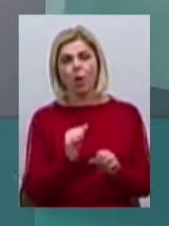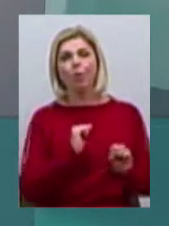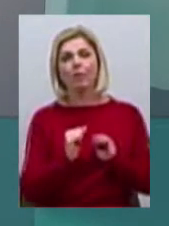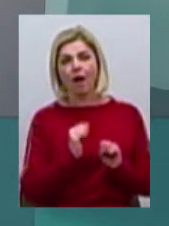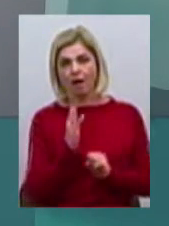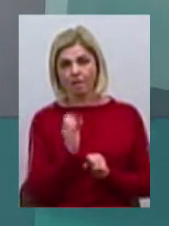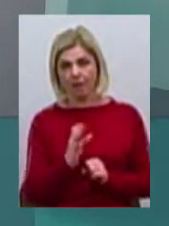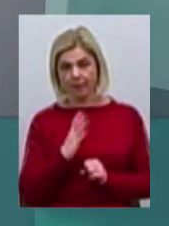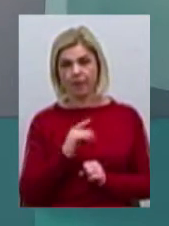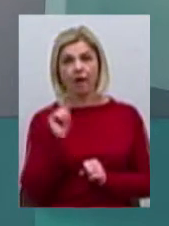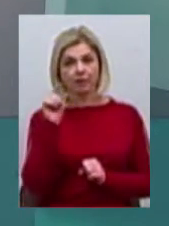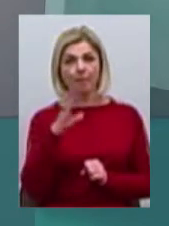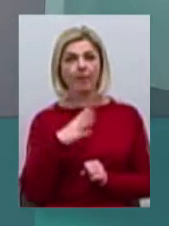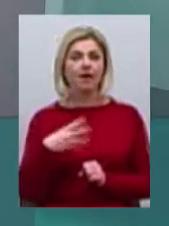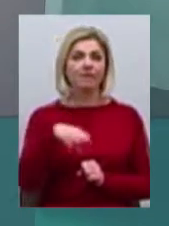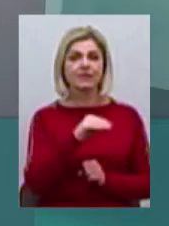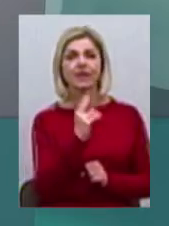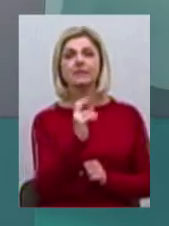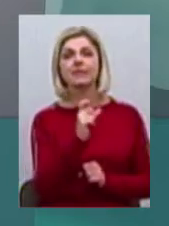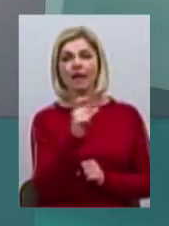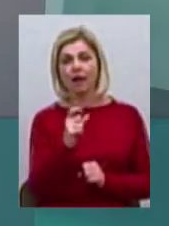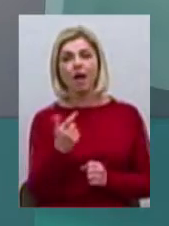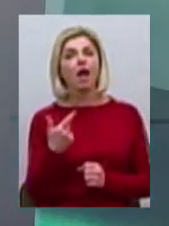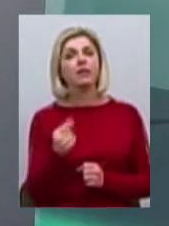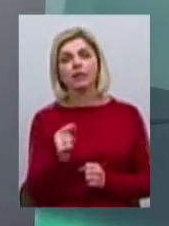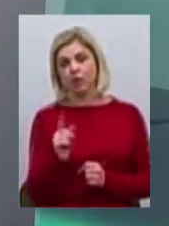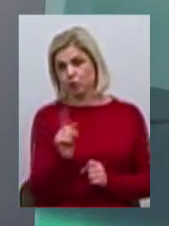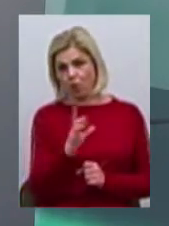були від усіх цехів, які тільки взагалі були.